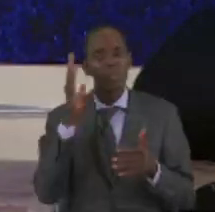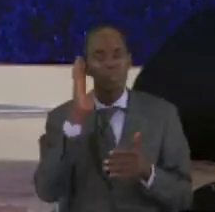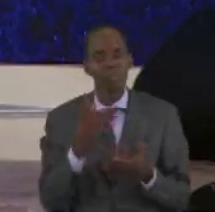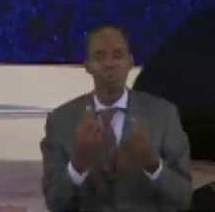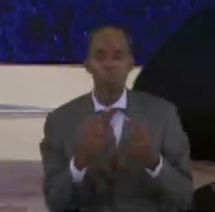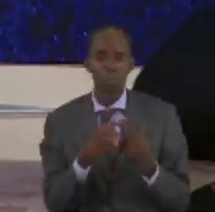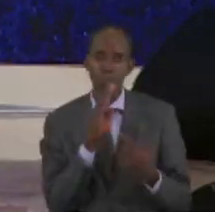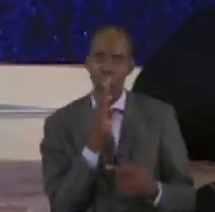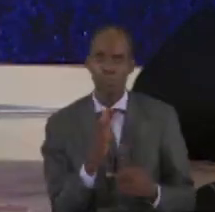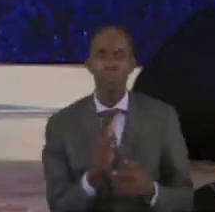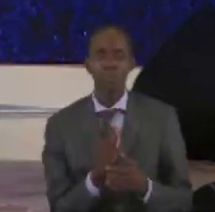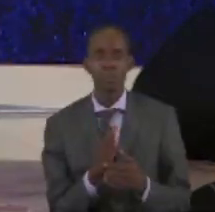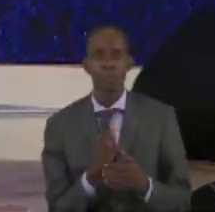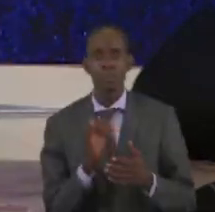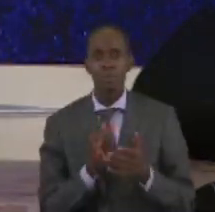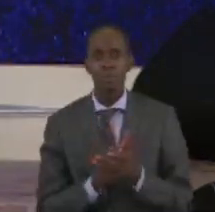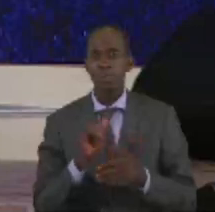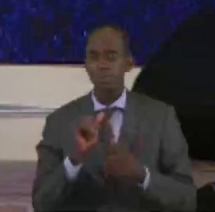Et quiconque